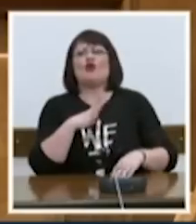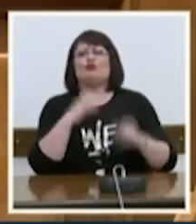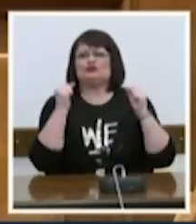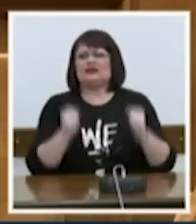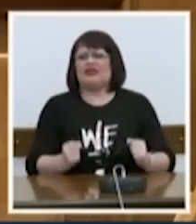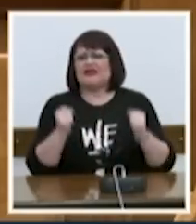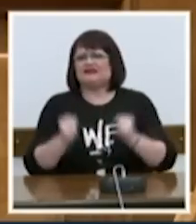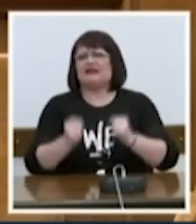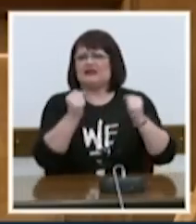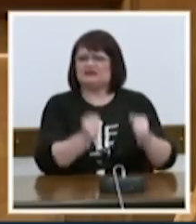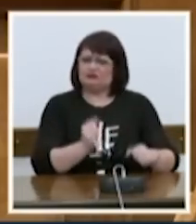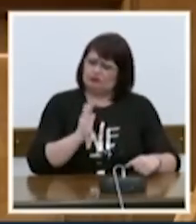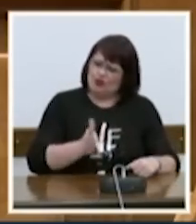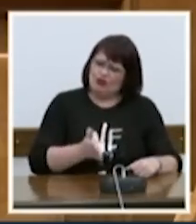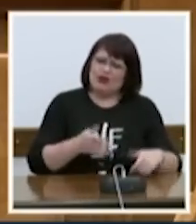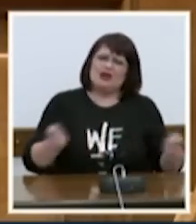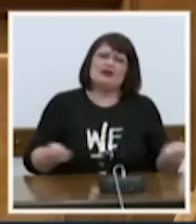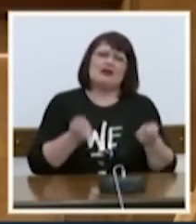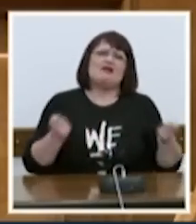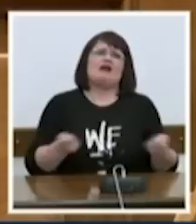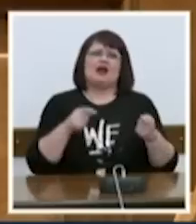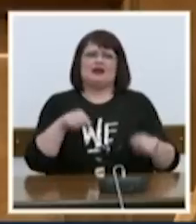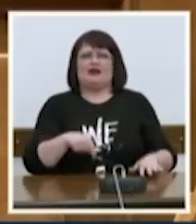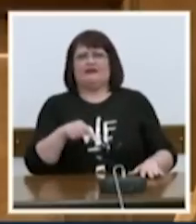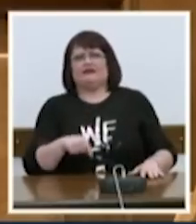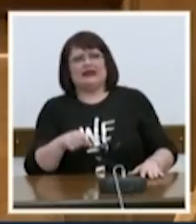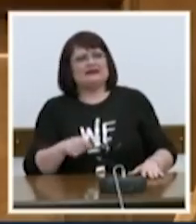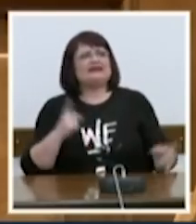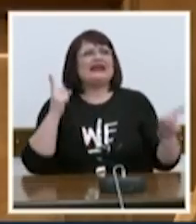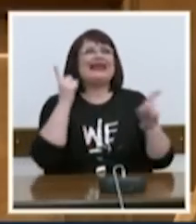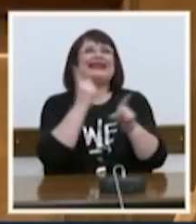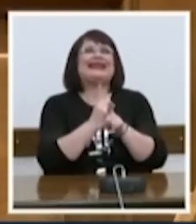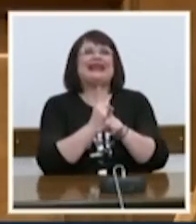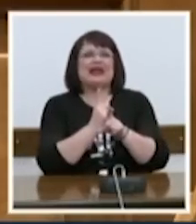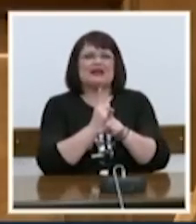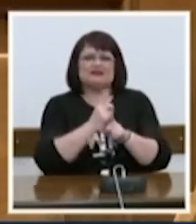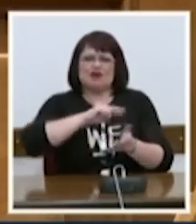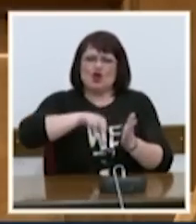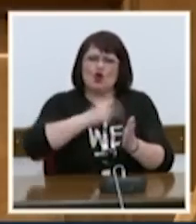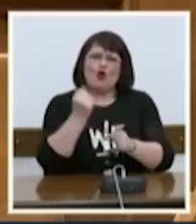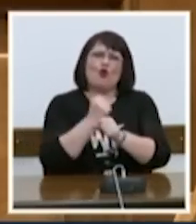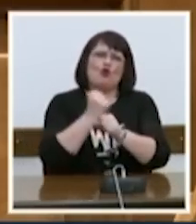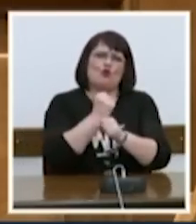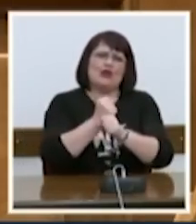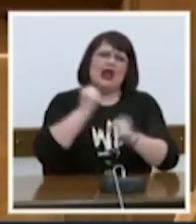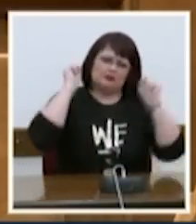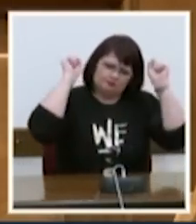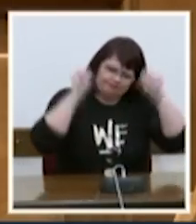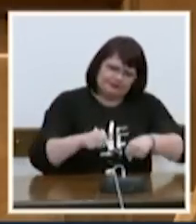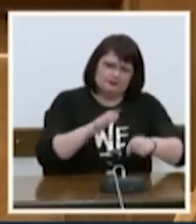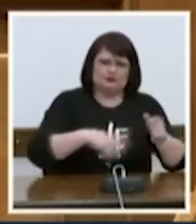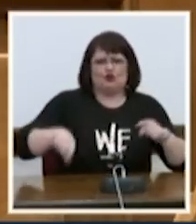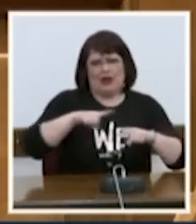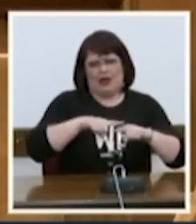θέσεις για να εκτελέσουν τις νέες ειδικές αποστολές σε βάρος του ελληνικού λαού.